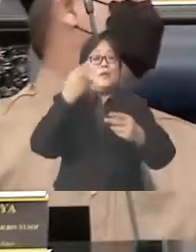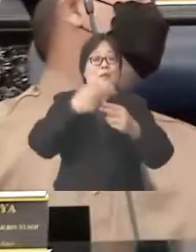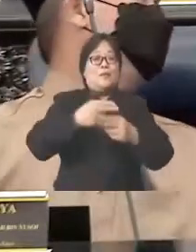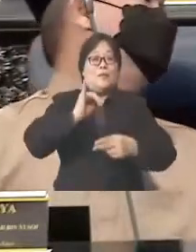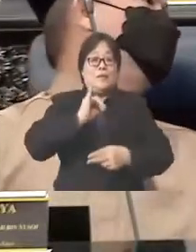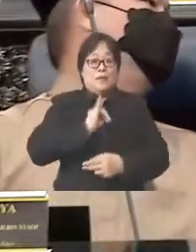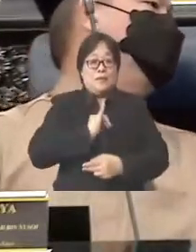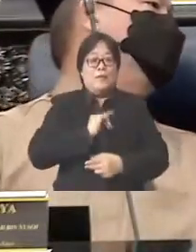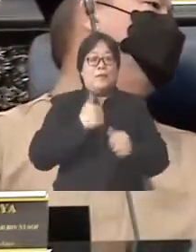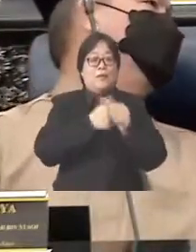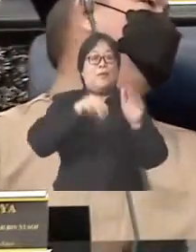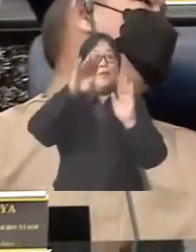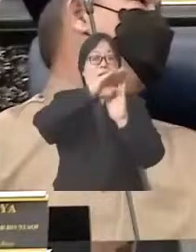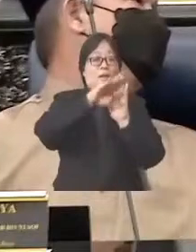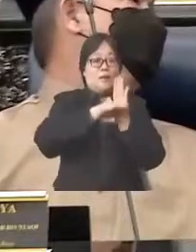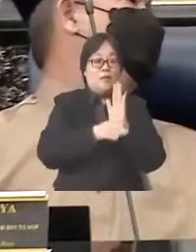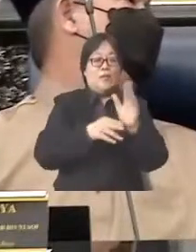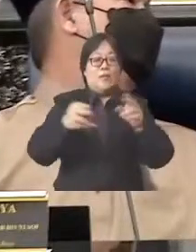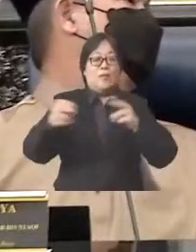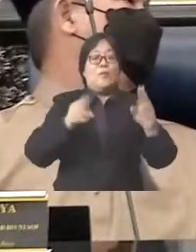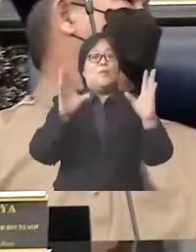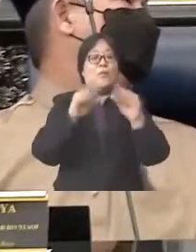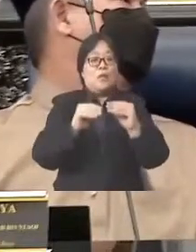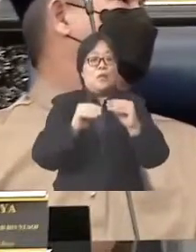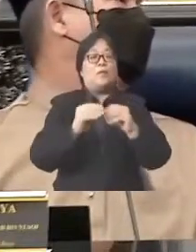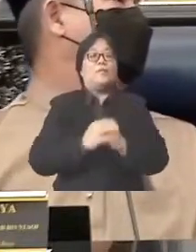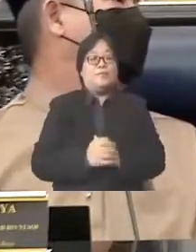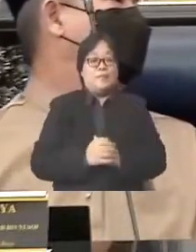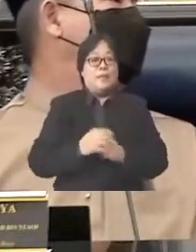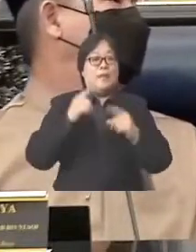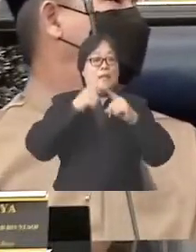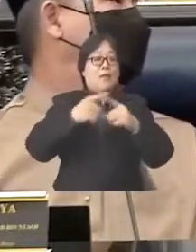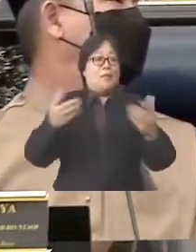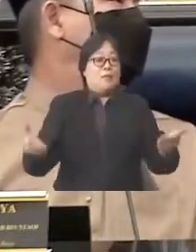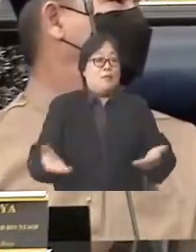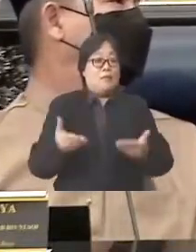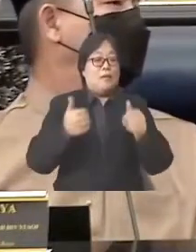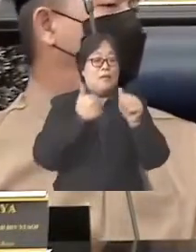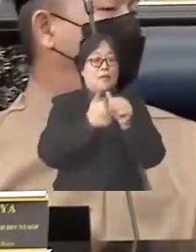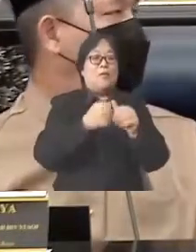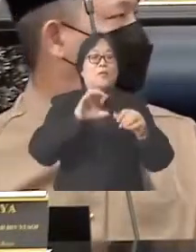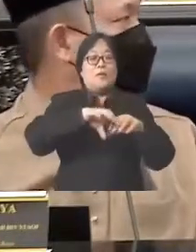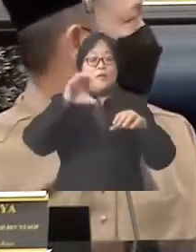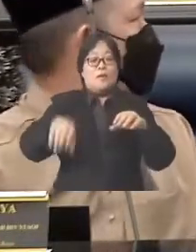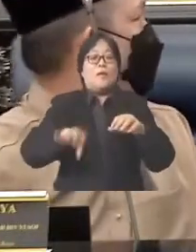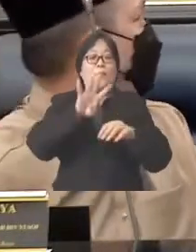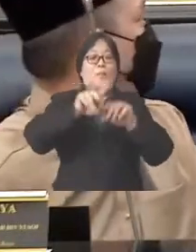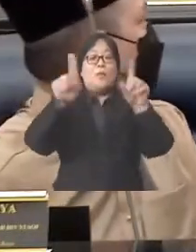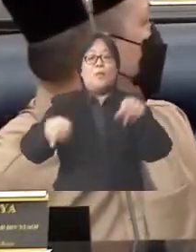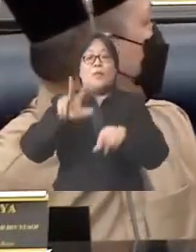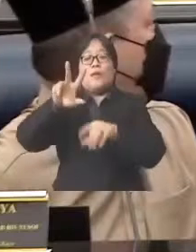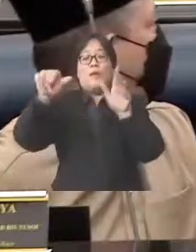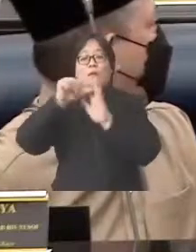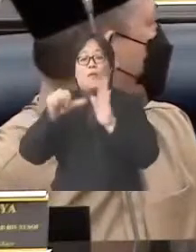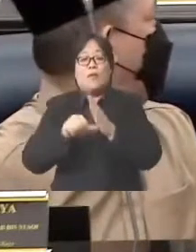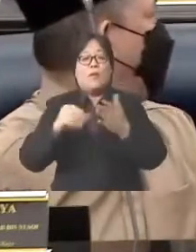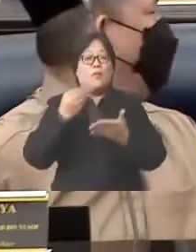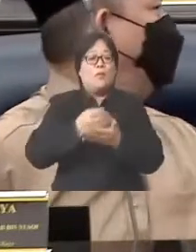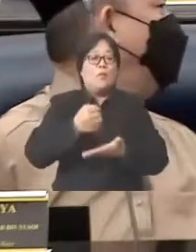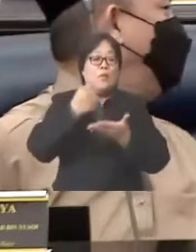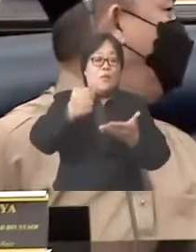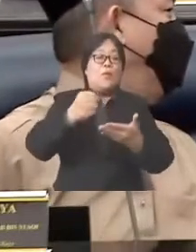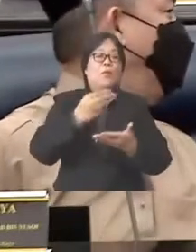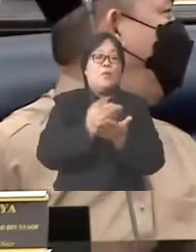atas nama saya di dalam aturan dan pesonanya berbunyi bahwa dewan ini Miko season 4 golongan 3a kumpulan Uang